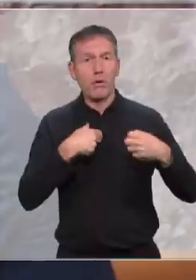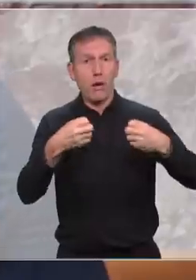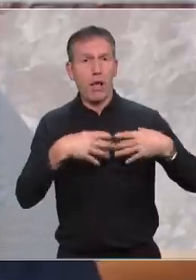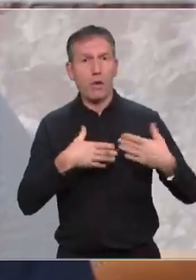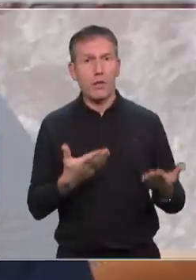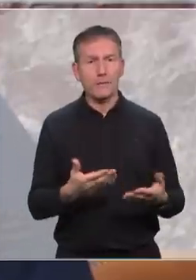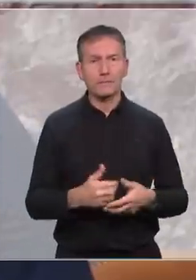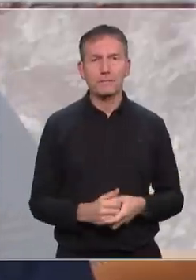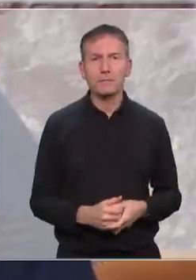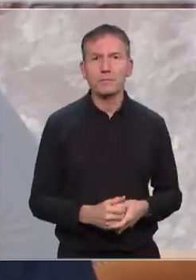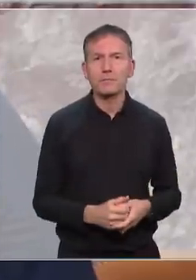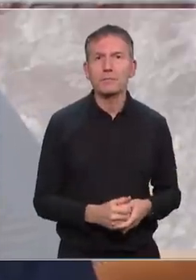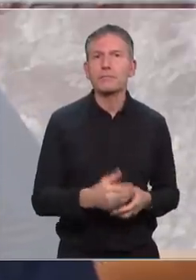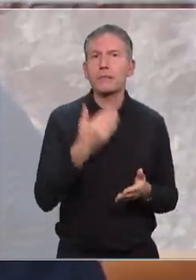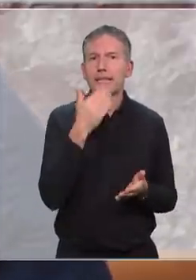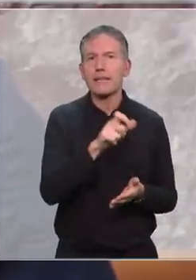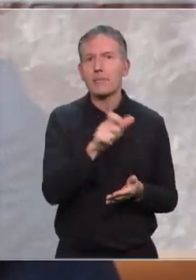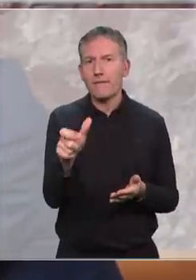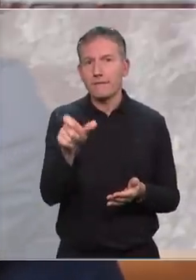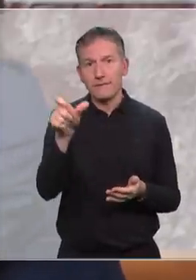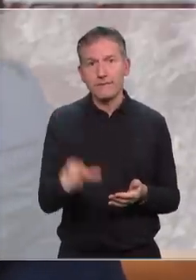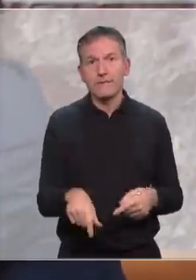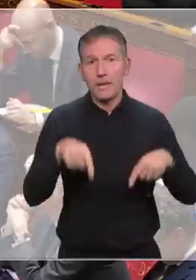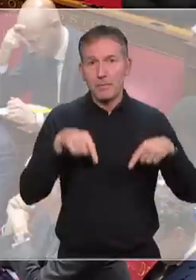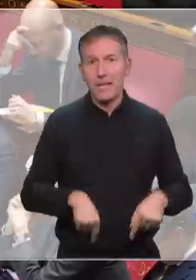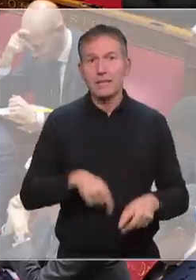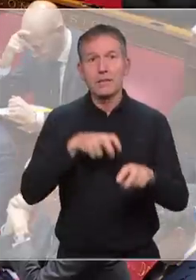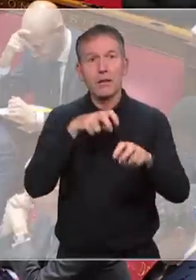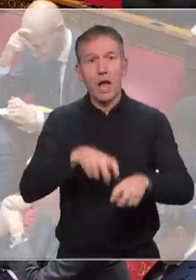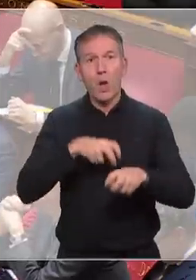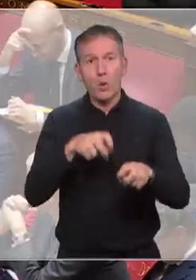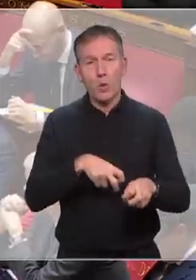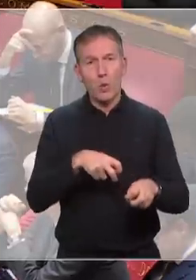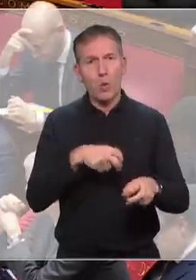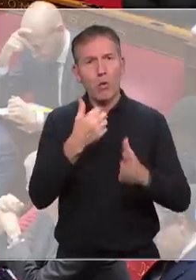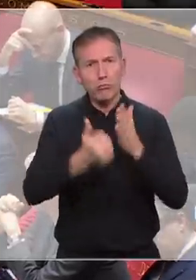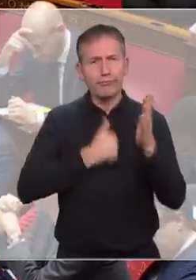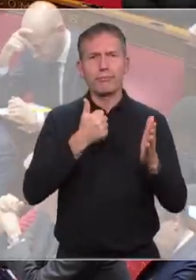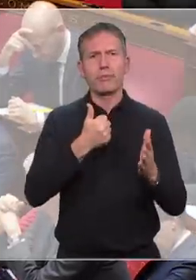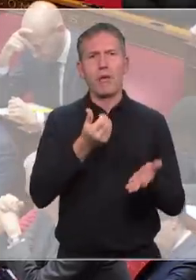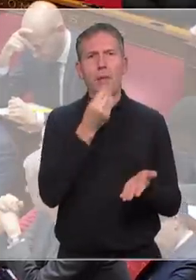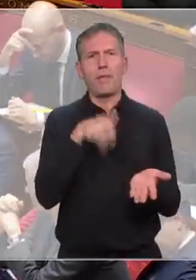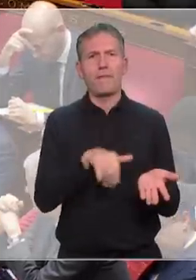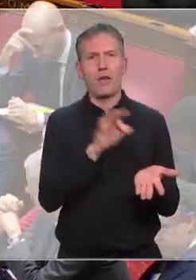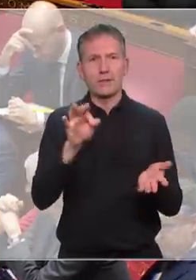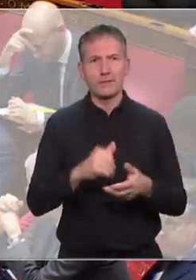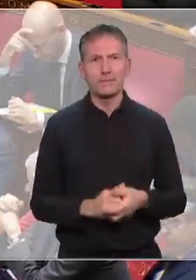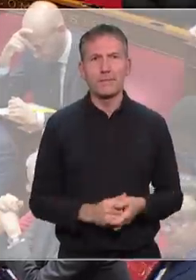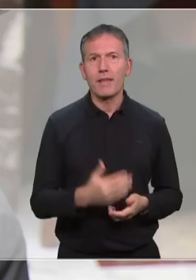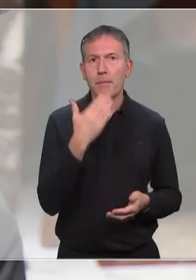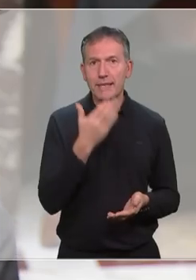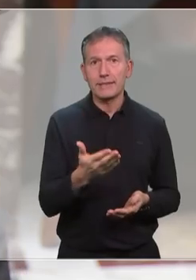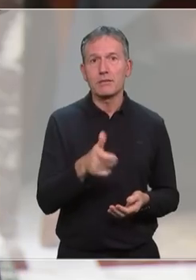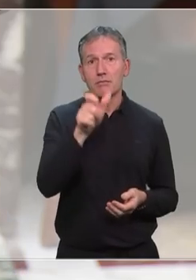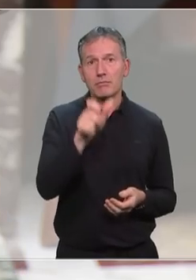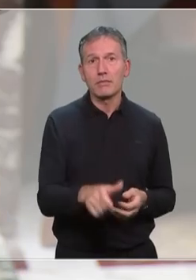Je vous remercie. La ministre est à monsieur Marc Fesneau, ministre de l'Agriculture et de la Souveraineté Alimentaire. Merci Madame la Présidente, Mesdames et Messieurs les députés.